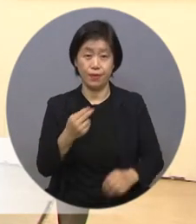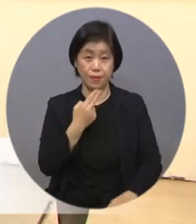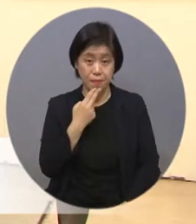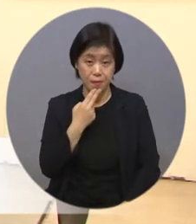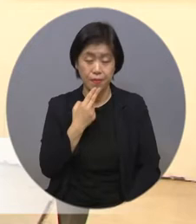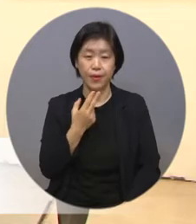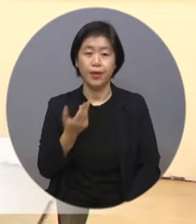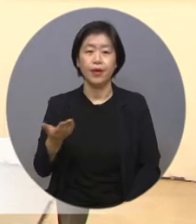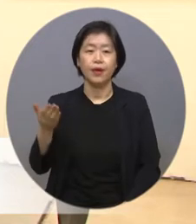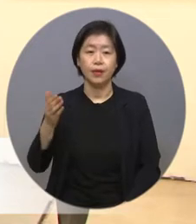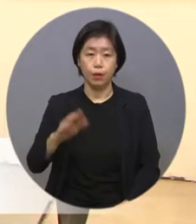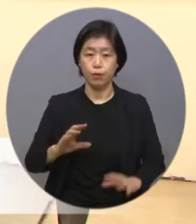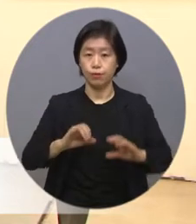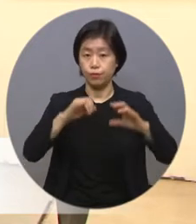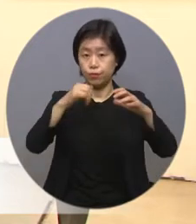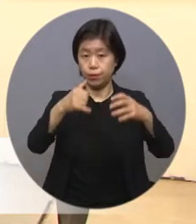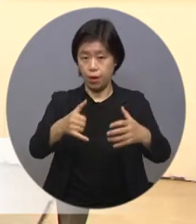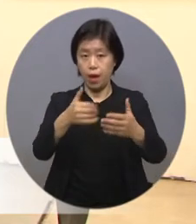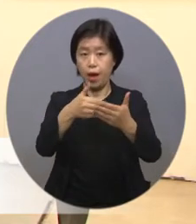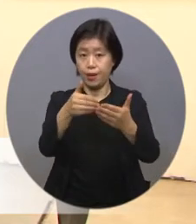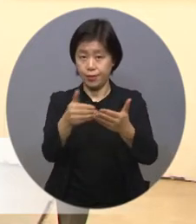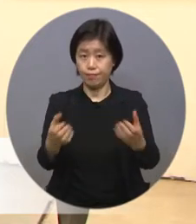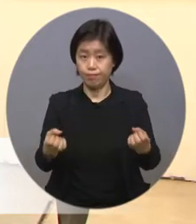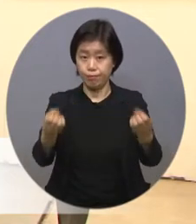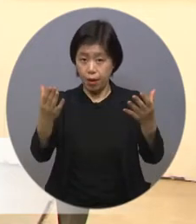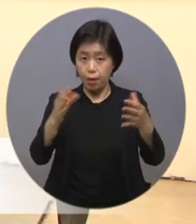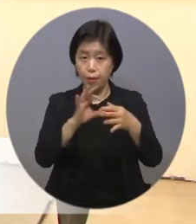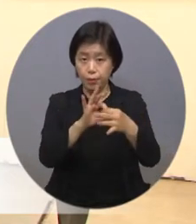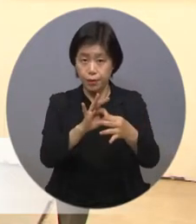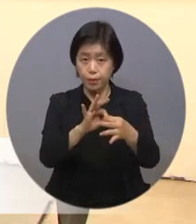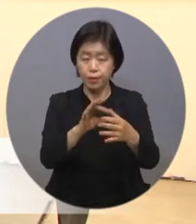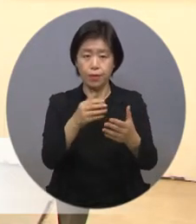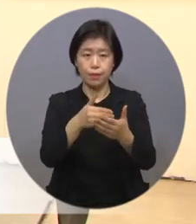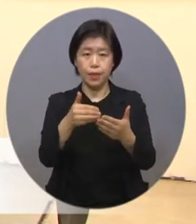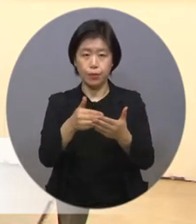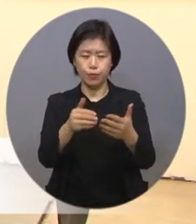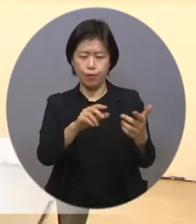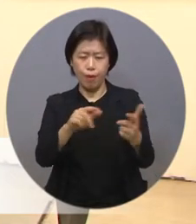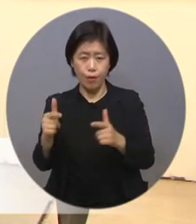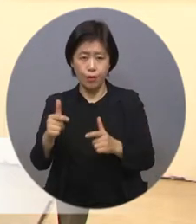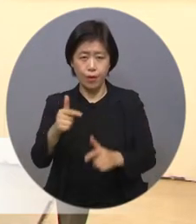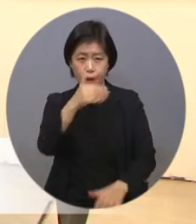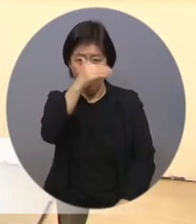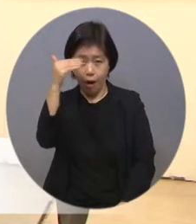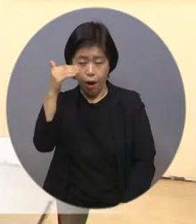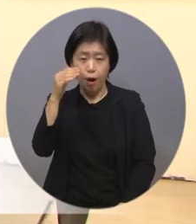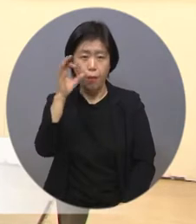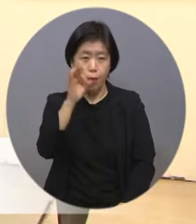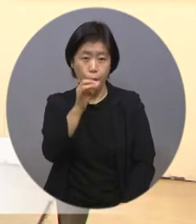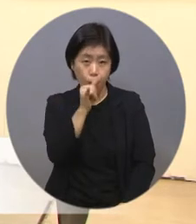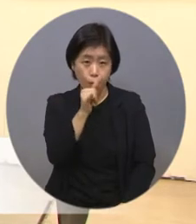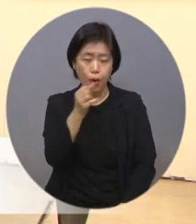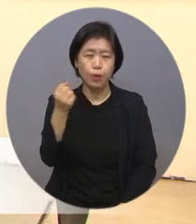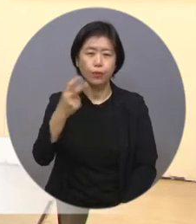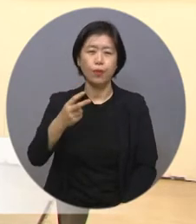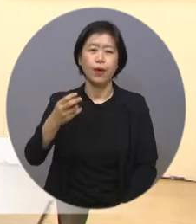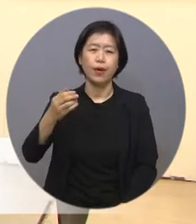대중들이 국제아트페어에서 미술품도 감상하고 고대